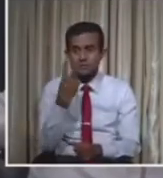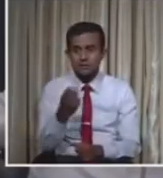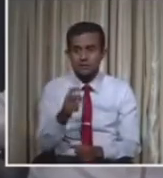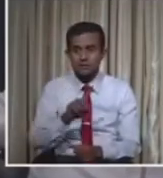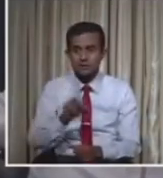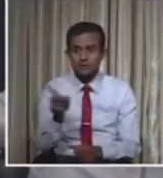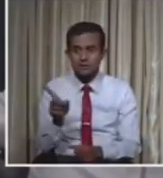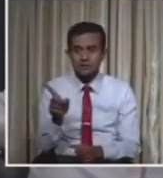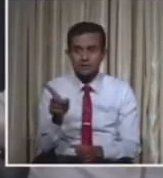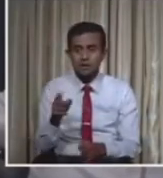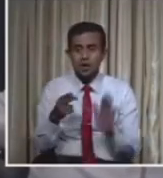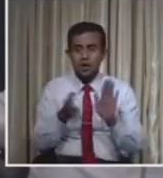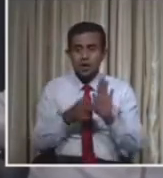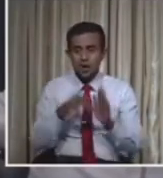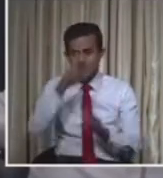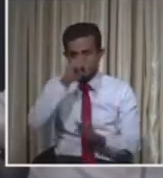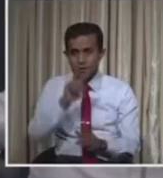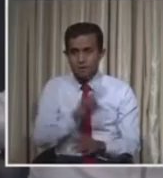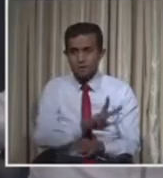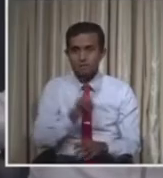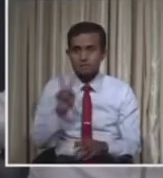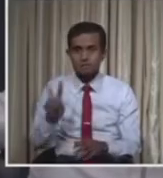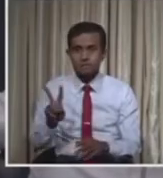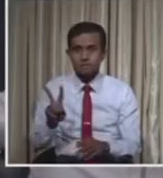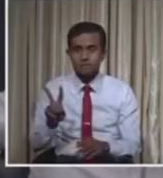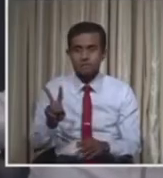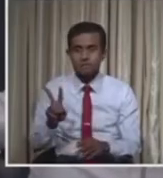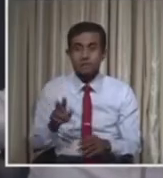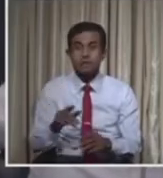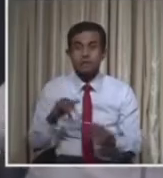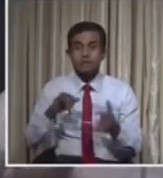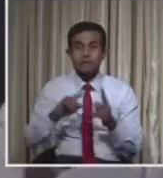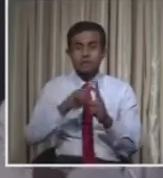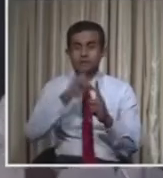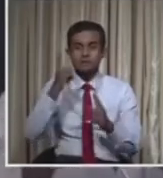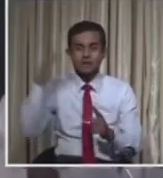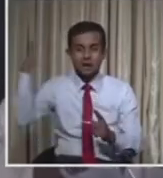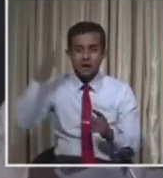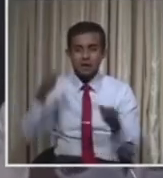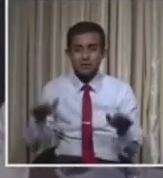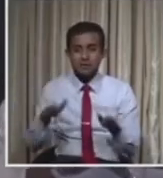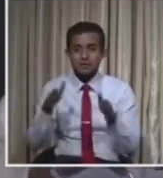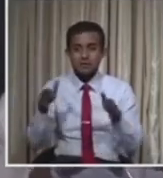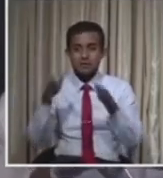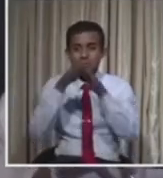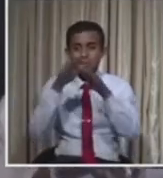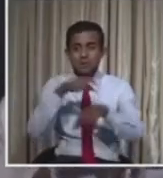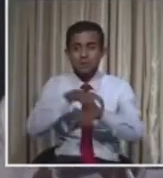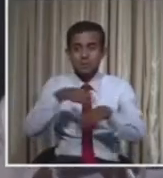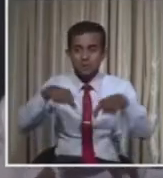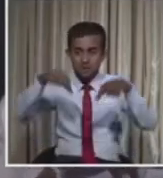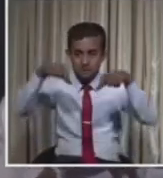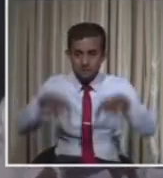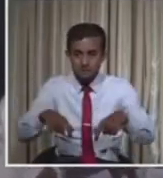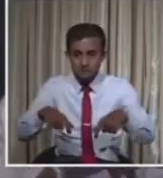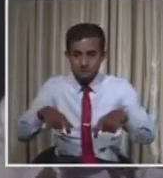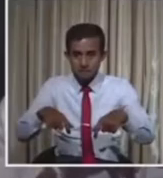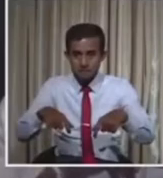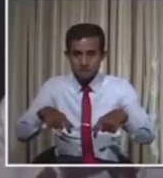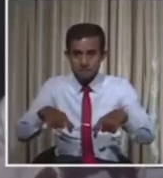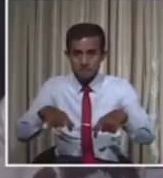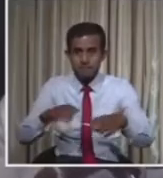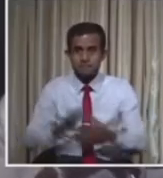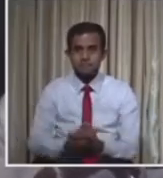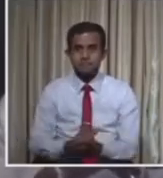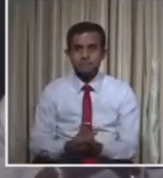2010 නොවැම්බර් මාසේ 22 වෙනිදා තමයි සඳහිරු සෑයට මුල් ගලක් තබන්නේ ගඩොලක් එකතු